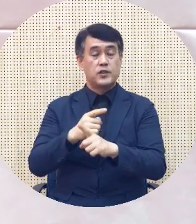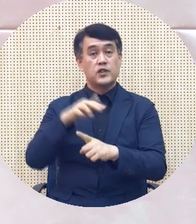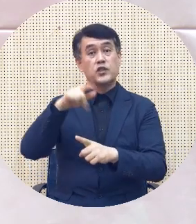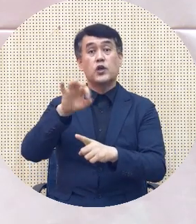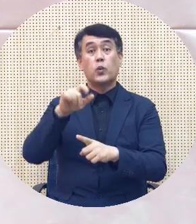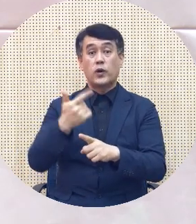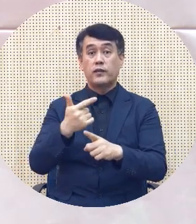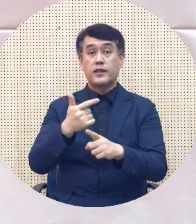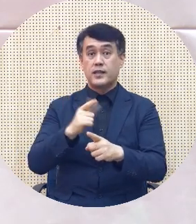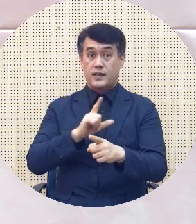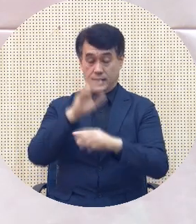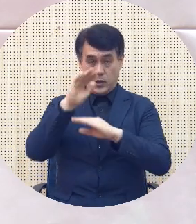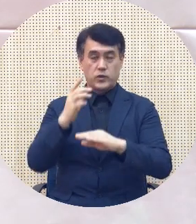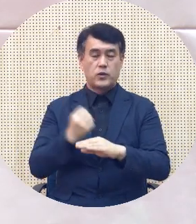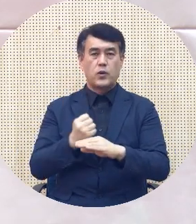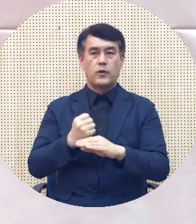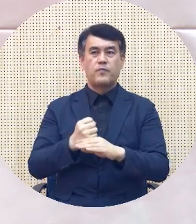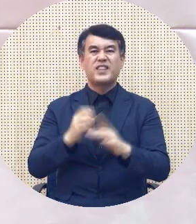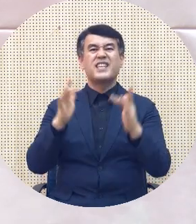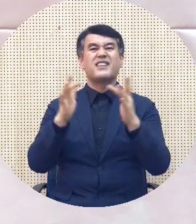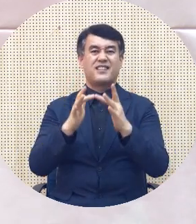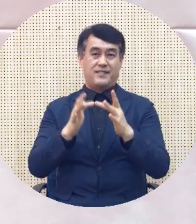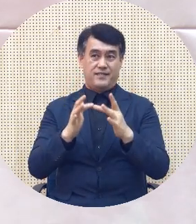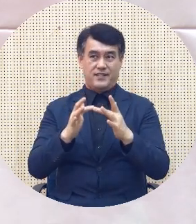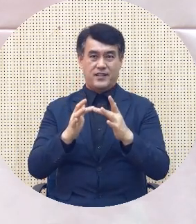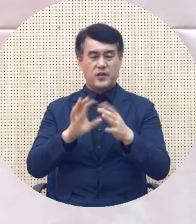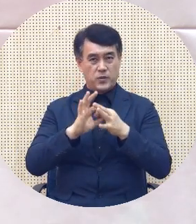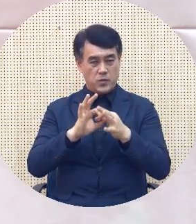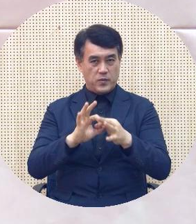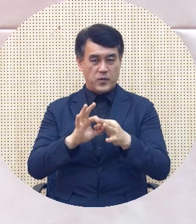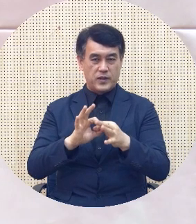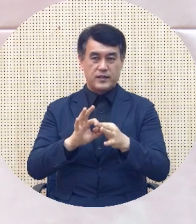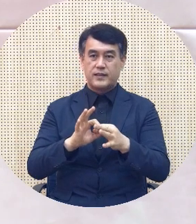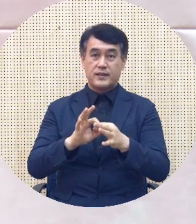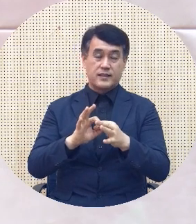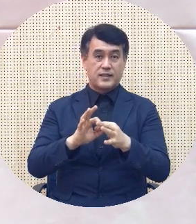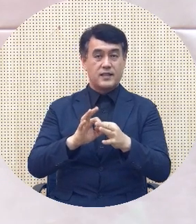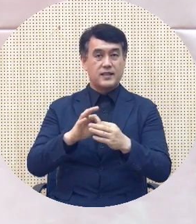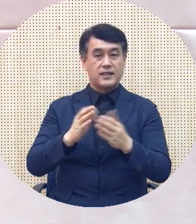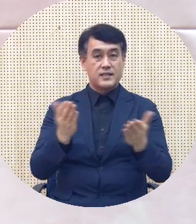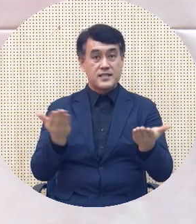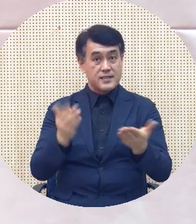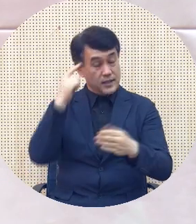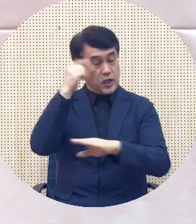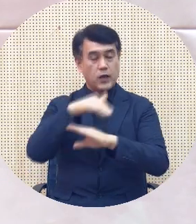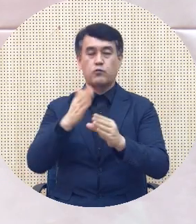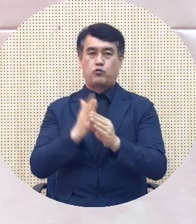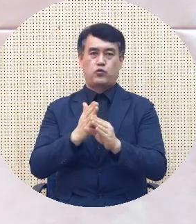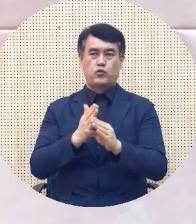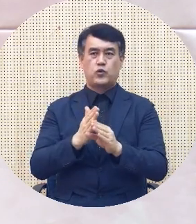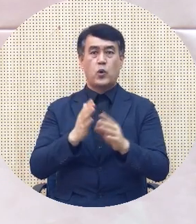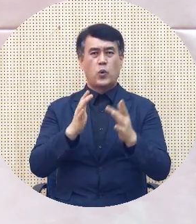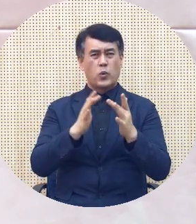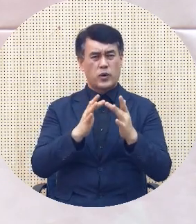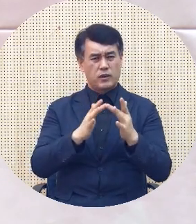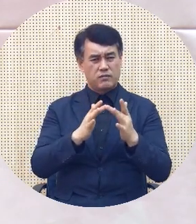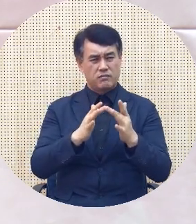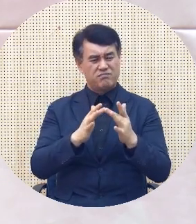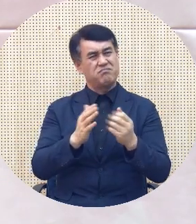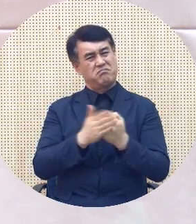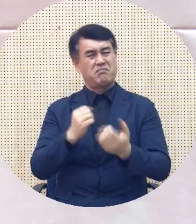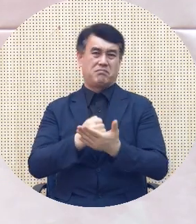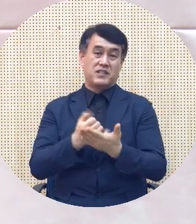2021년 온라인 정신건강축제를 10월 4일부터 12월 31일까지 계획하고 있습니다. 온라인이라 아쉬운 점도